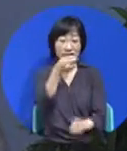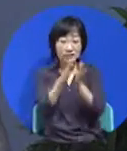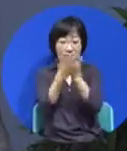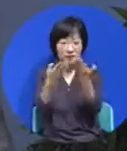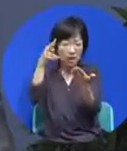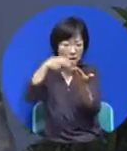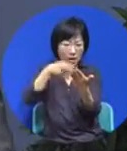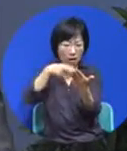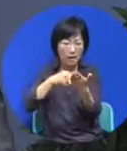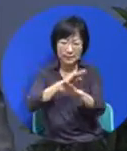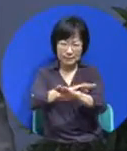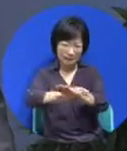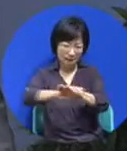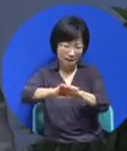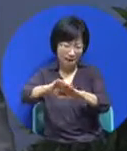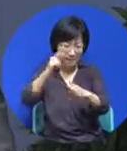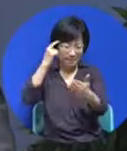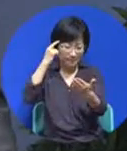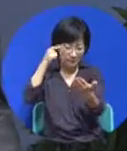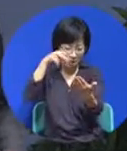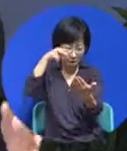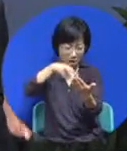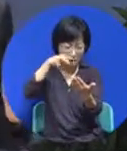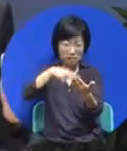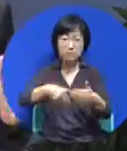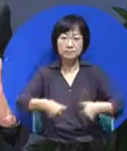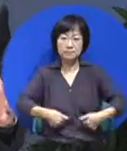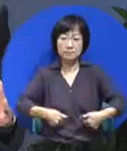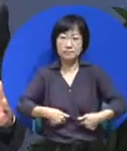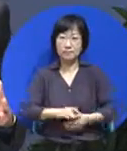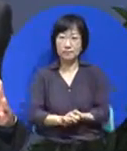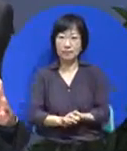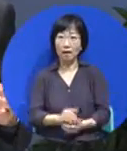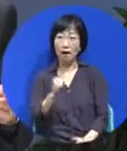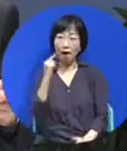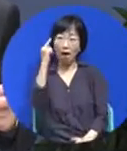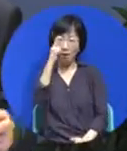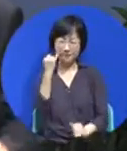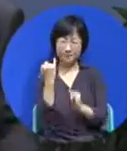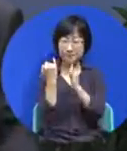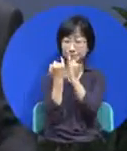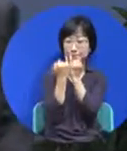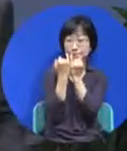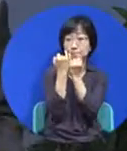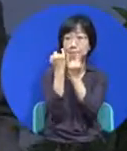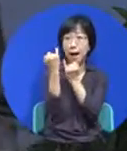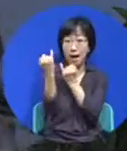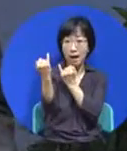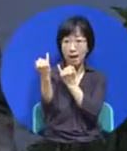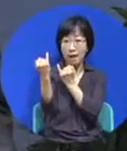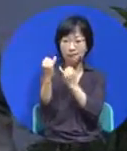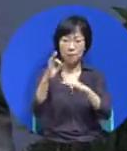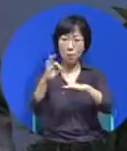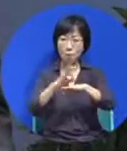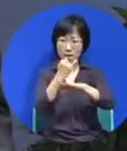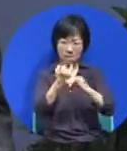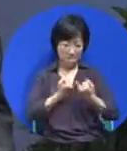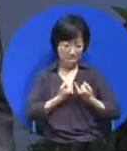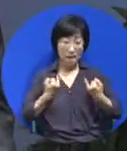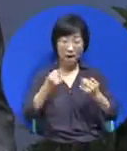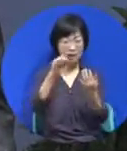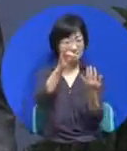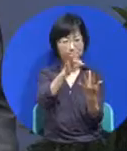there are so many things you need to really read carefully. 잘생긴 여자인데 왕으로 뽑히다 가잖아요. She was a beautiful